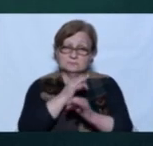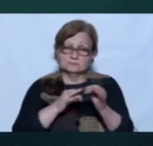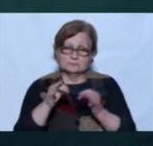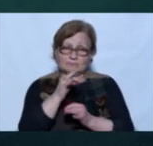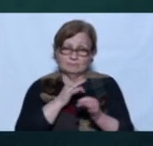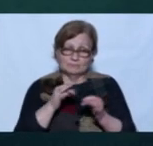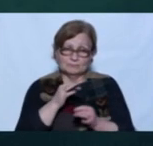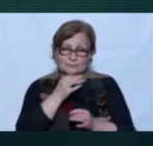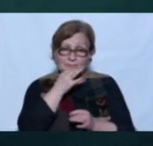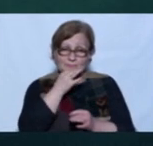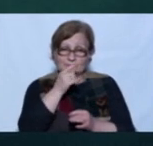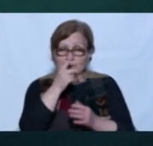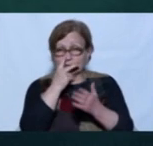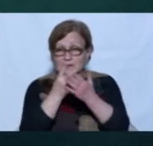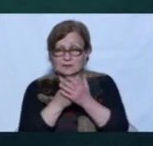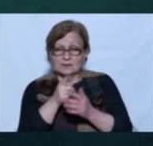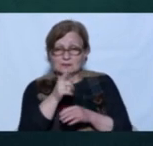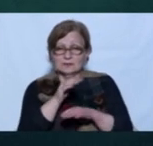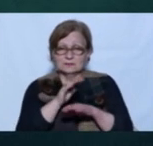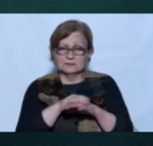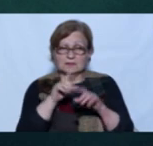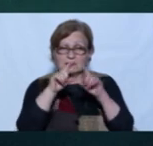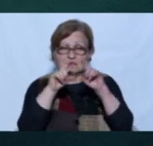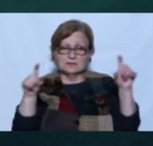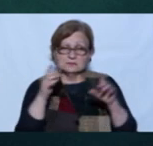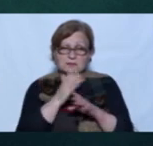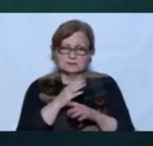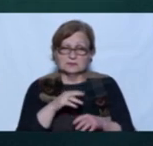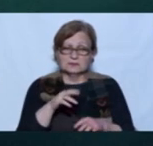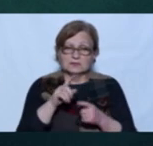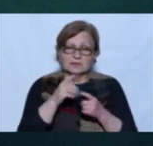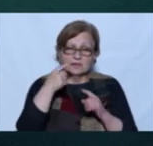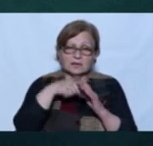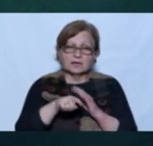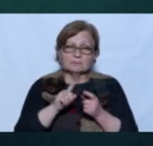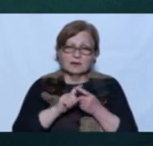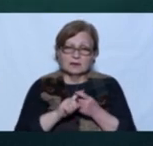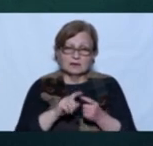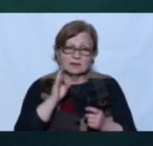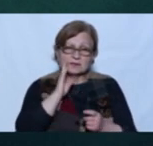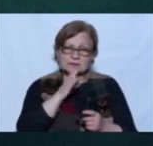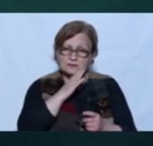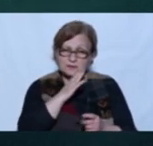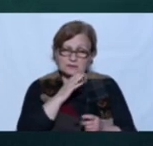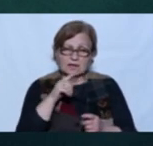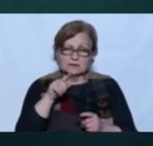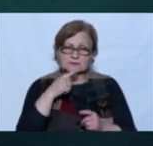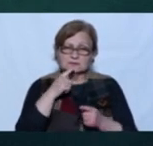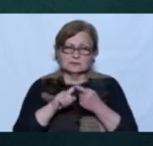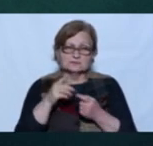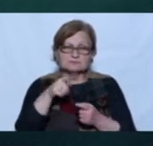სათაურებს, აი თქვენ დაინახავთ რომ ეს ფაქტობრივად დებულება, ღრმა კავშირი დედაენისა, ენის სულთან და ხორცთან, მის